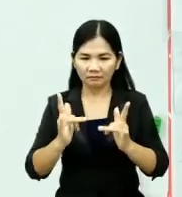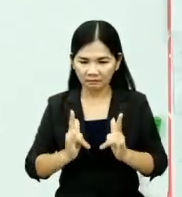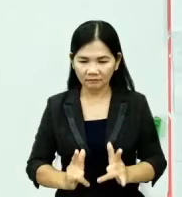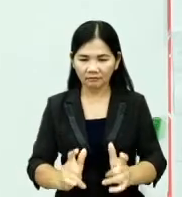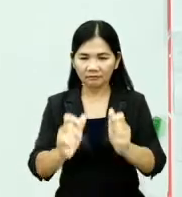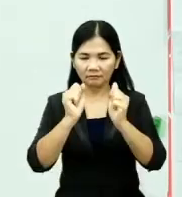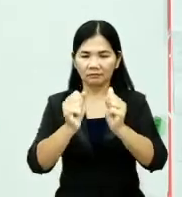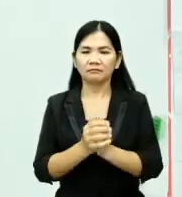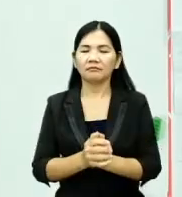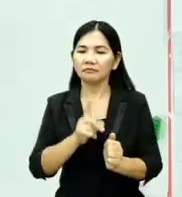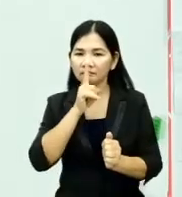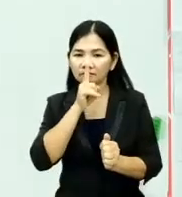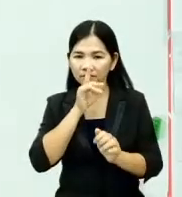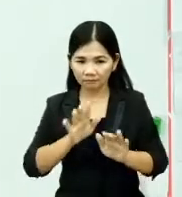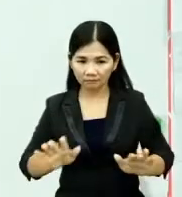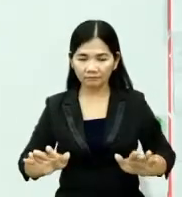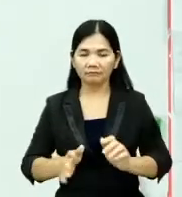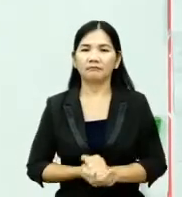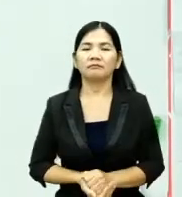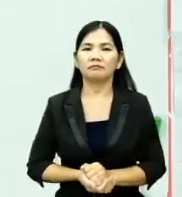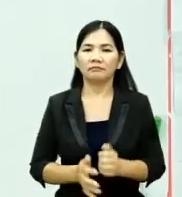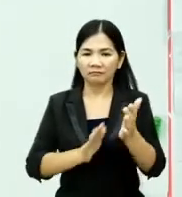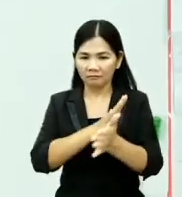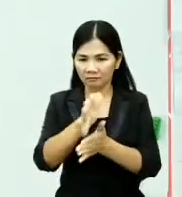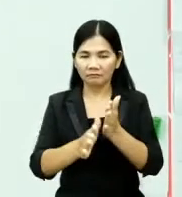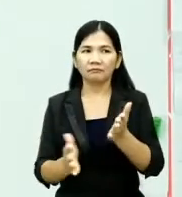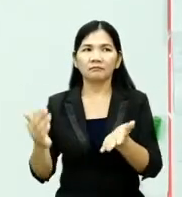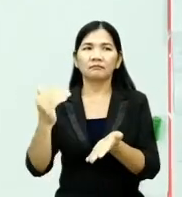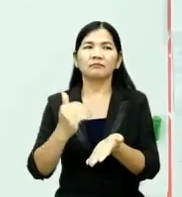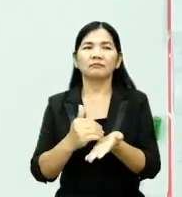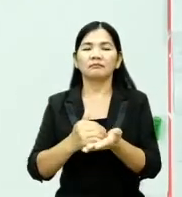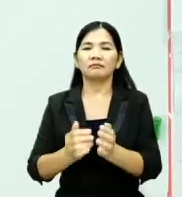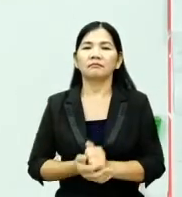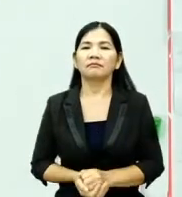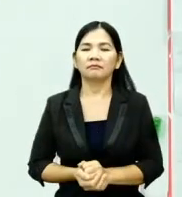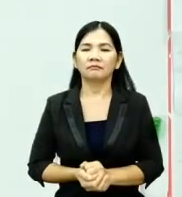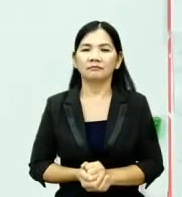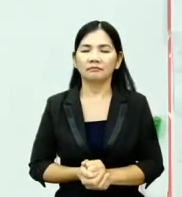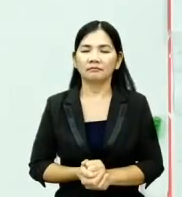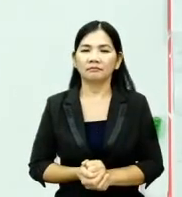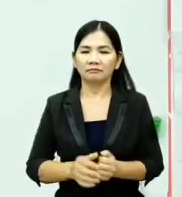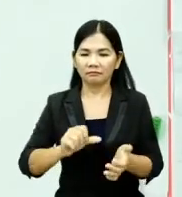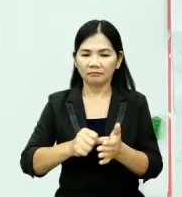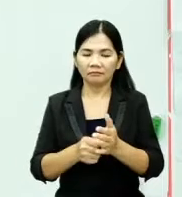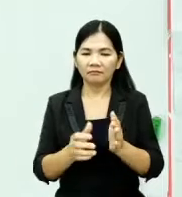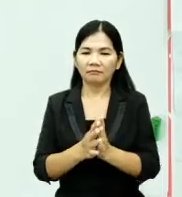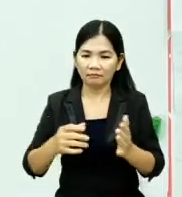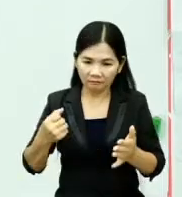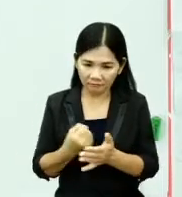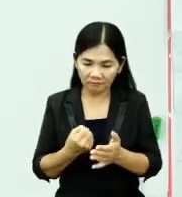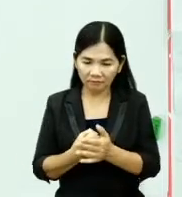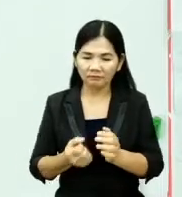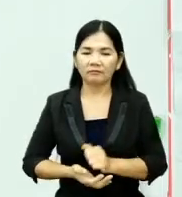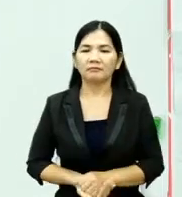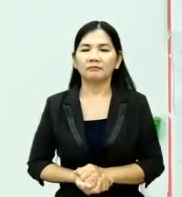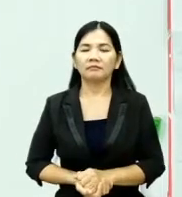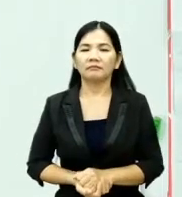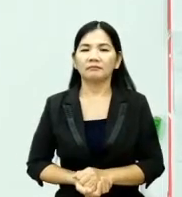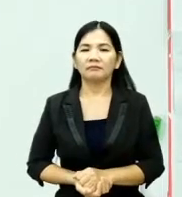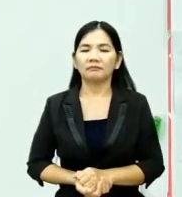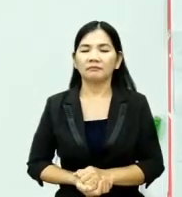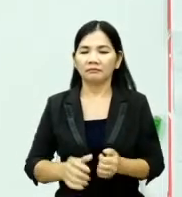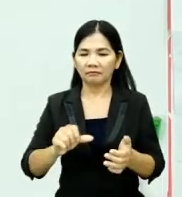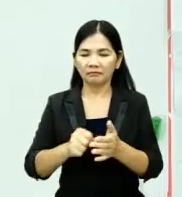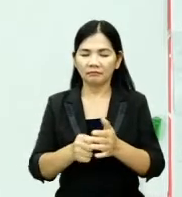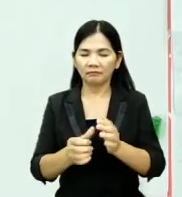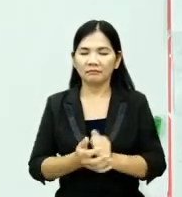prang om nọt chà ăn cho mùi nè cừu từng ở kia là con nè bịa này đôi nâng bịa chia diếm chà miết